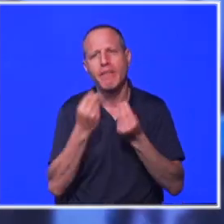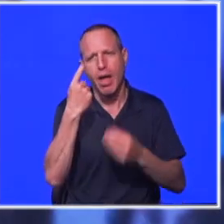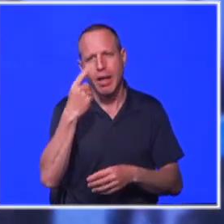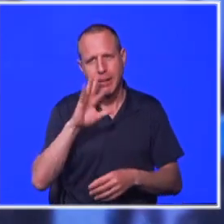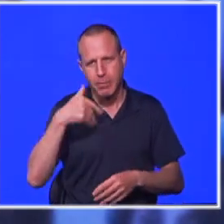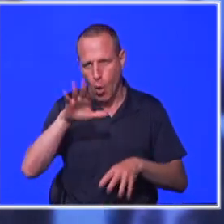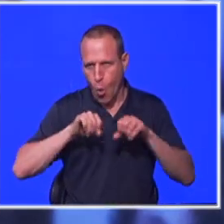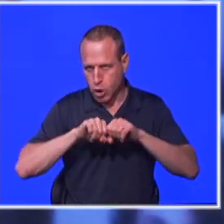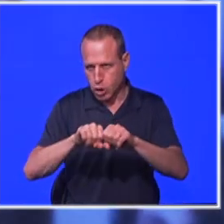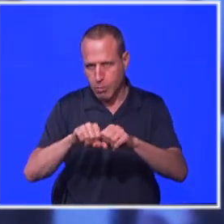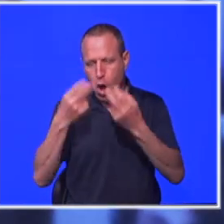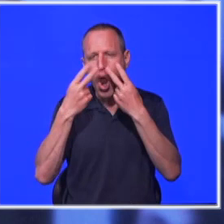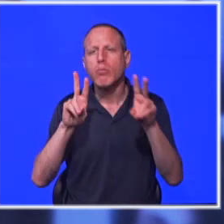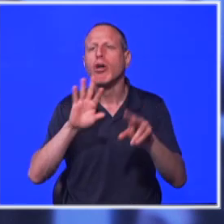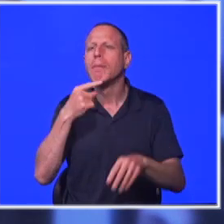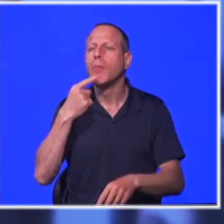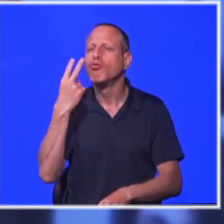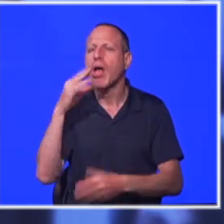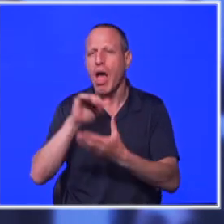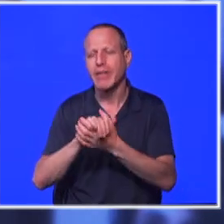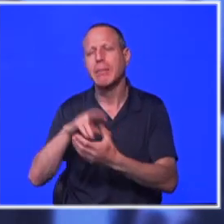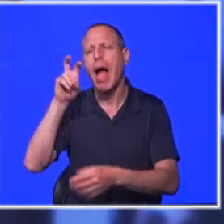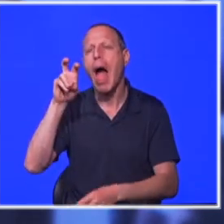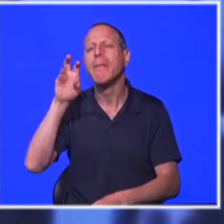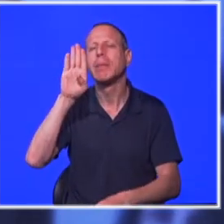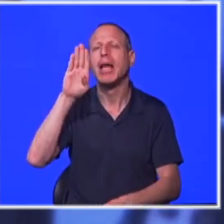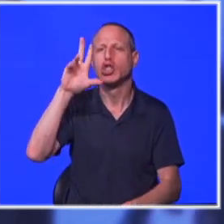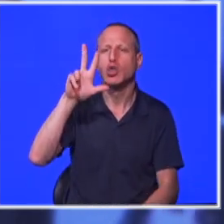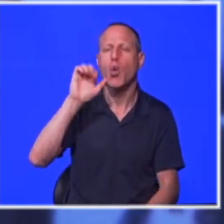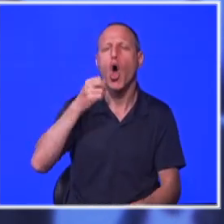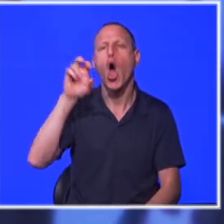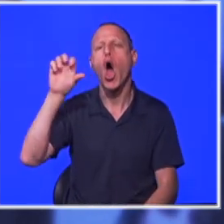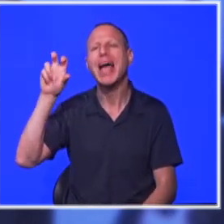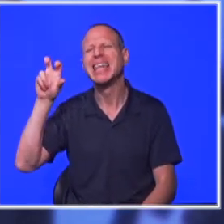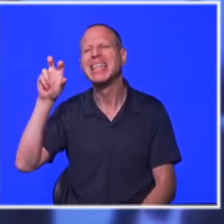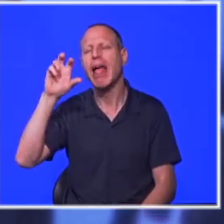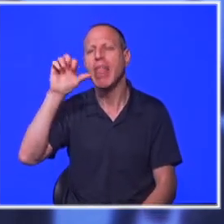תלכו לסופר, לא משנה מה אמרו שני החברים, עמית בן צור או עידן ארץ, זה